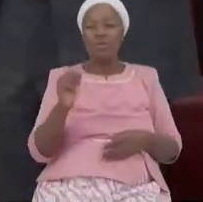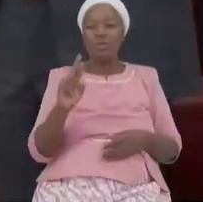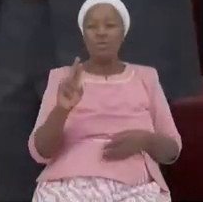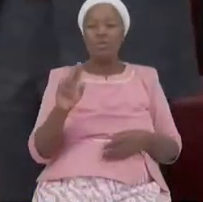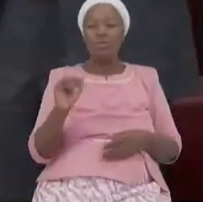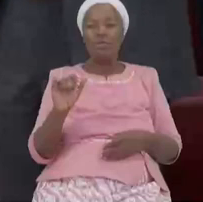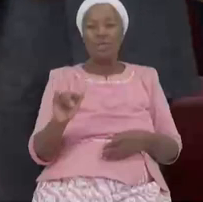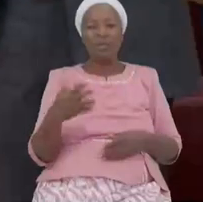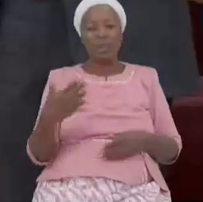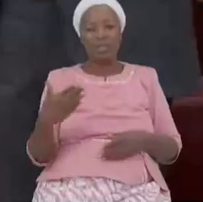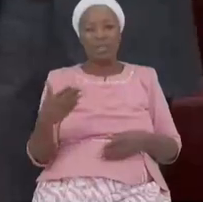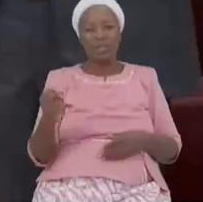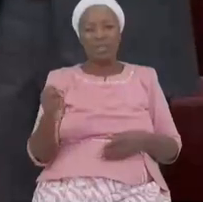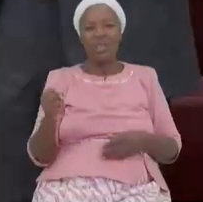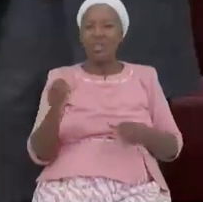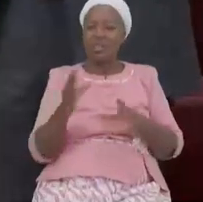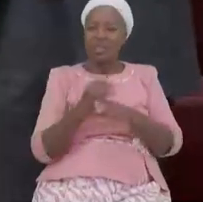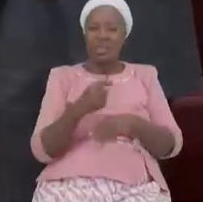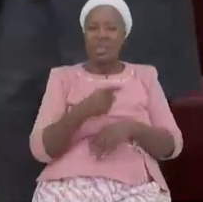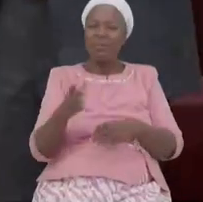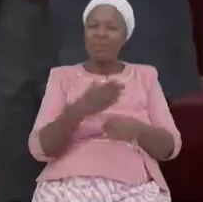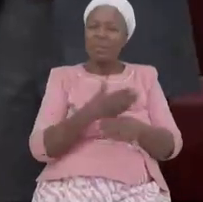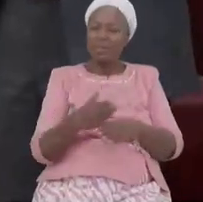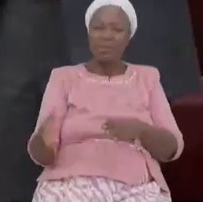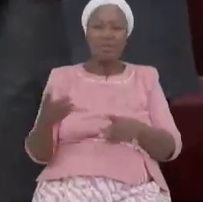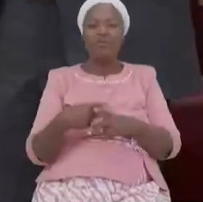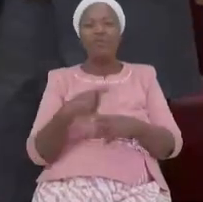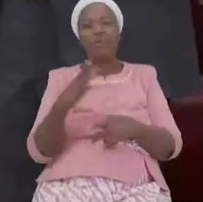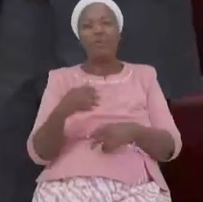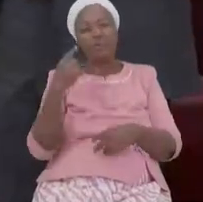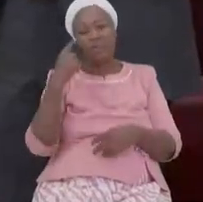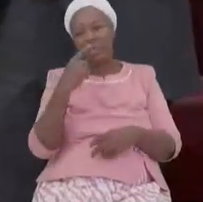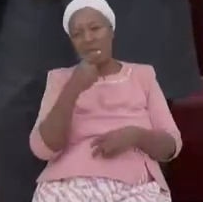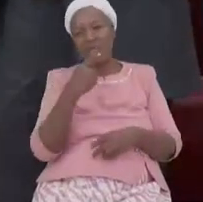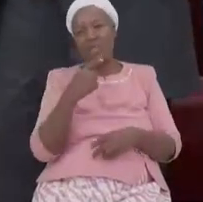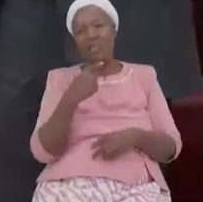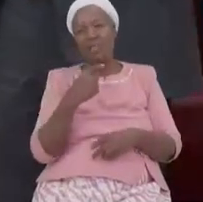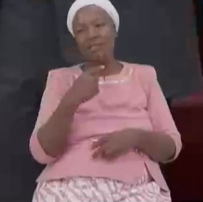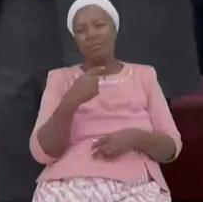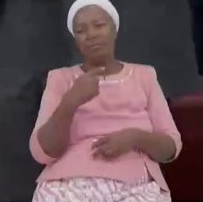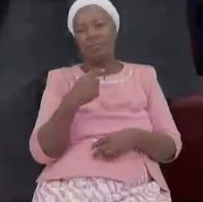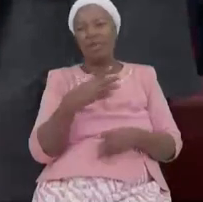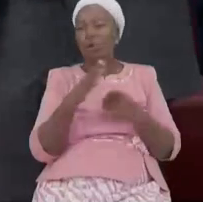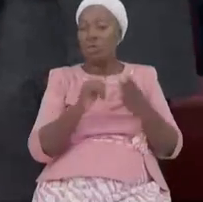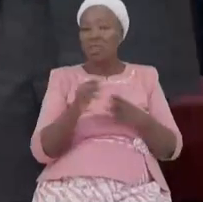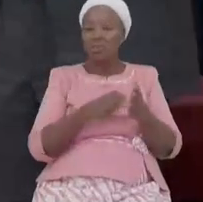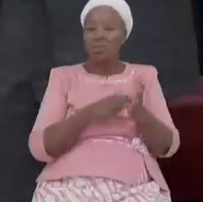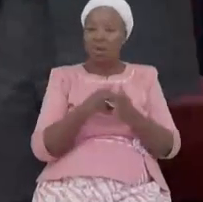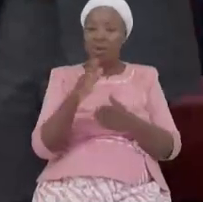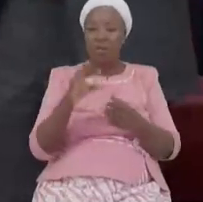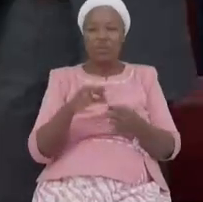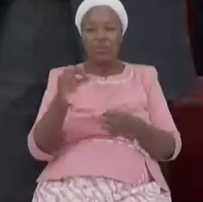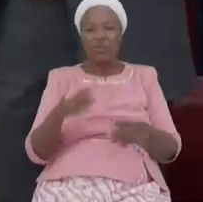le diabète, qui affaiblit ta vie spirituelle. Ôte tout cela et dis,